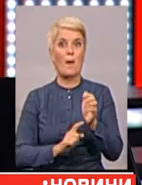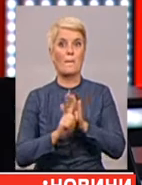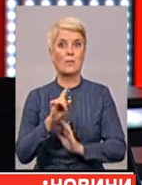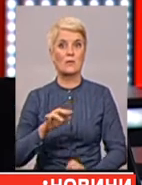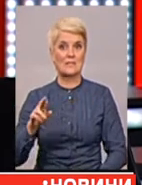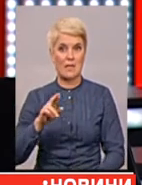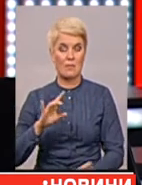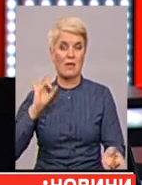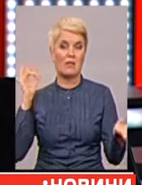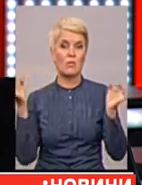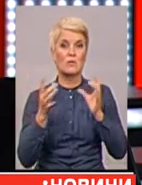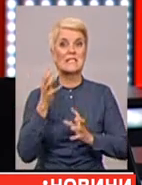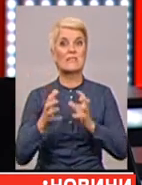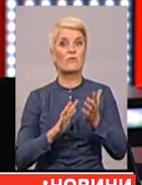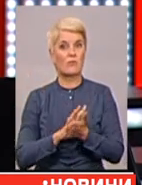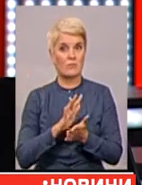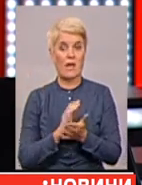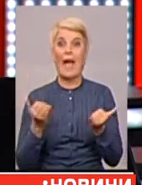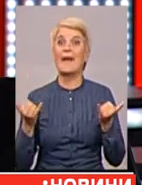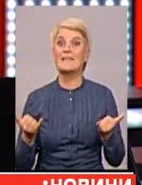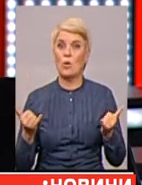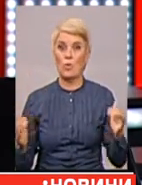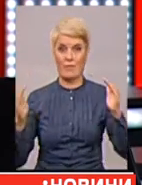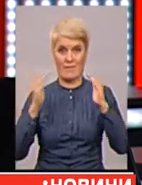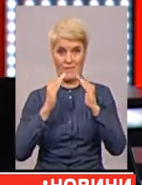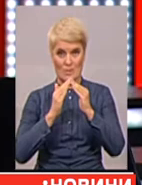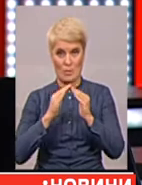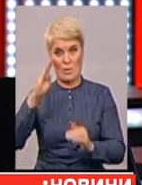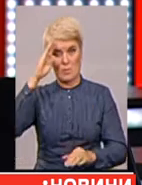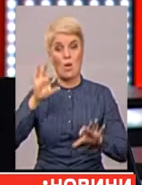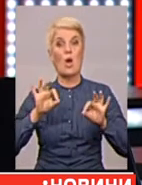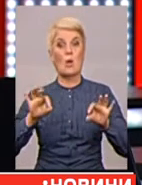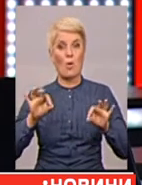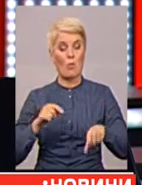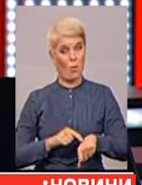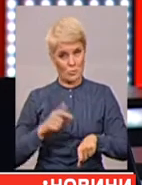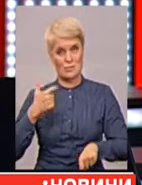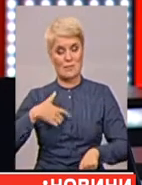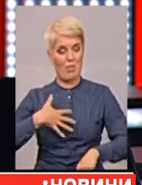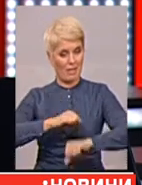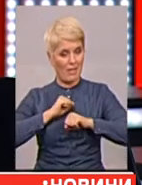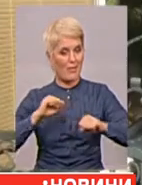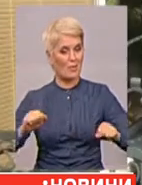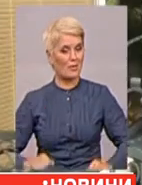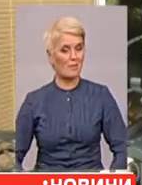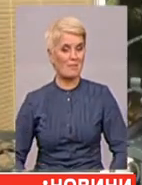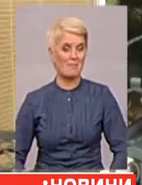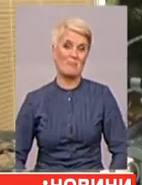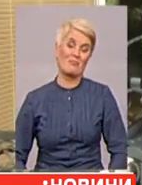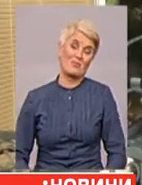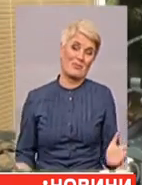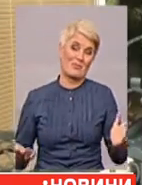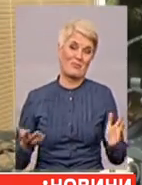серпня розлетілася світовими виданнями. А сьогодні вже вдома Михайло розповів, чи почувається героєм.